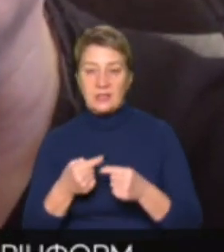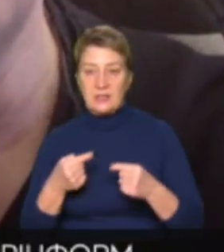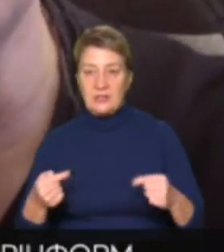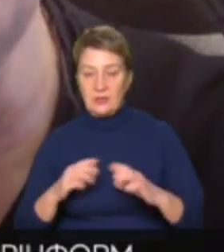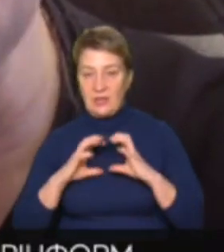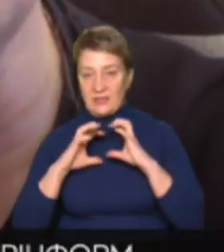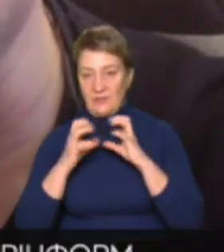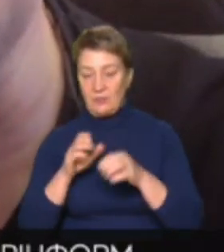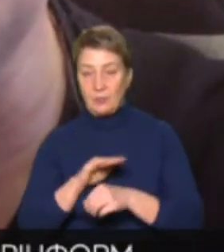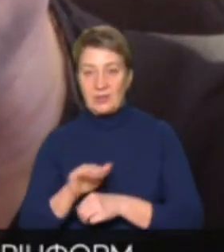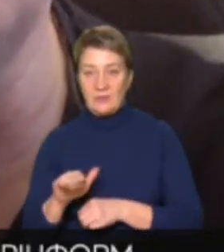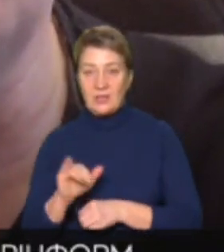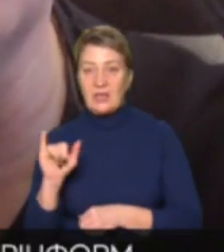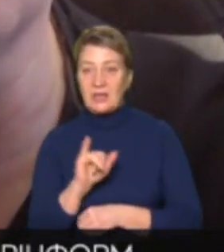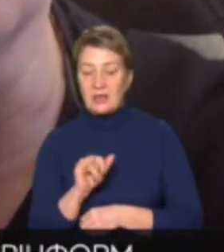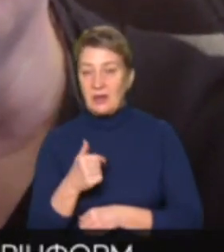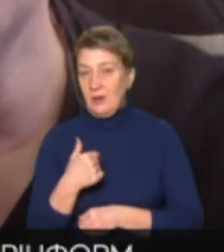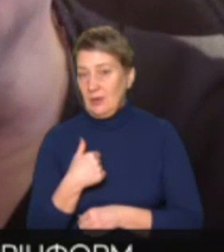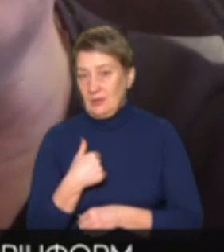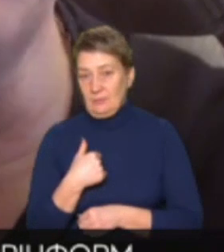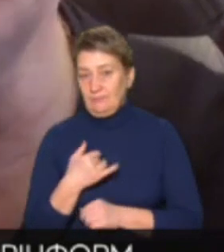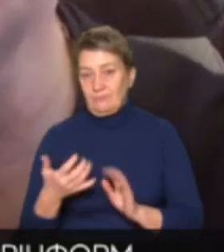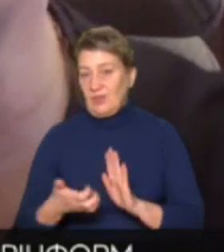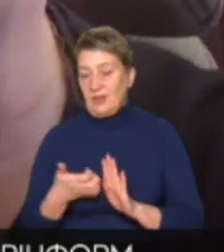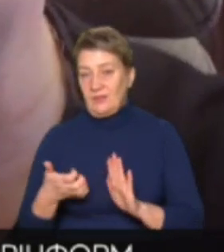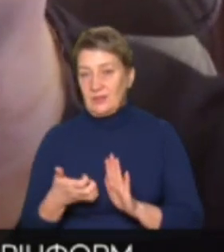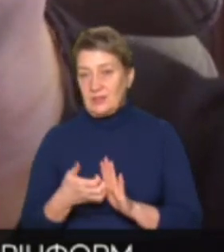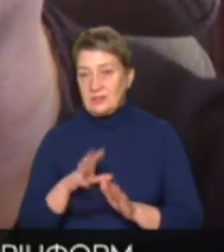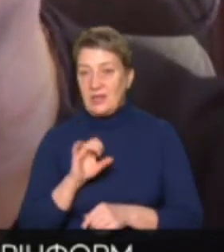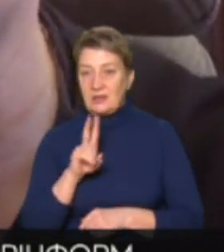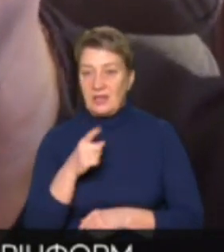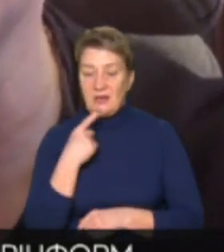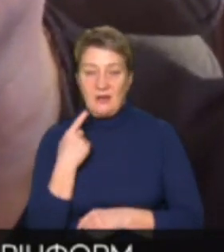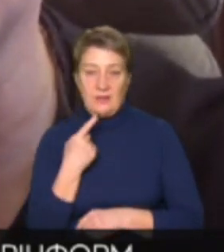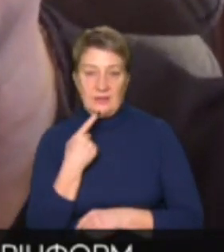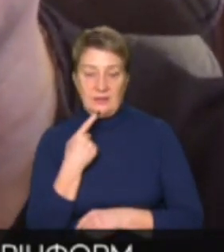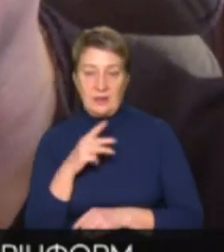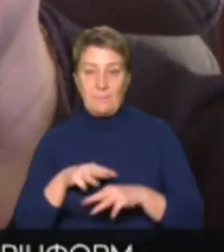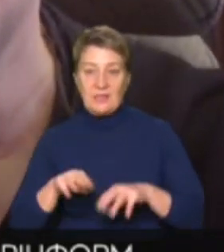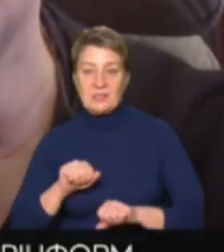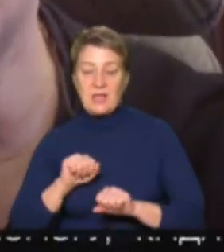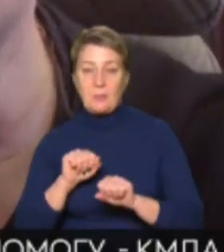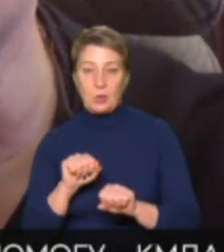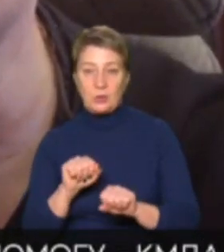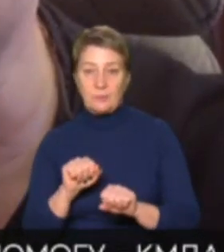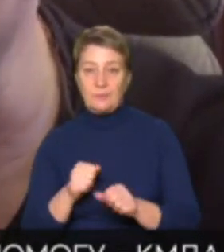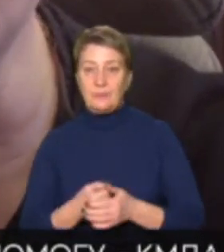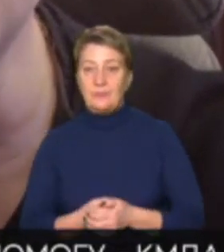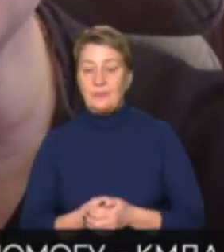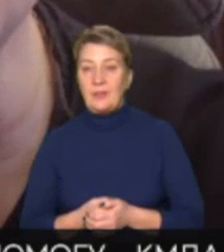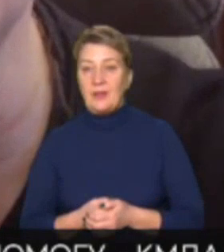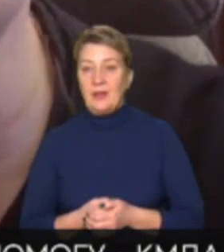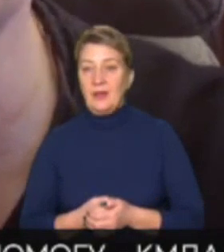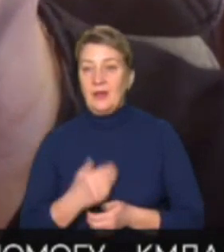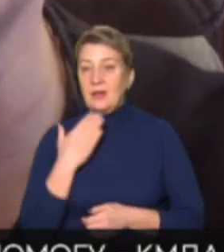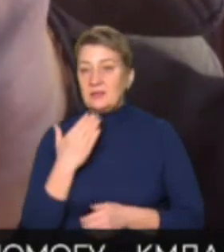рівні. І ми сидимо на голодному пайку. Ну, принаймні, так казав Умєров, міністр оборони, що завдяки